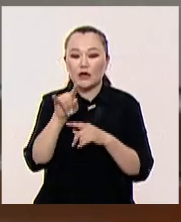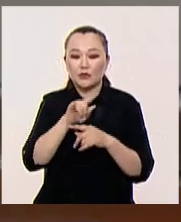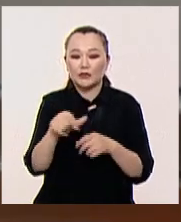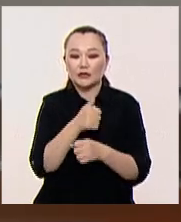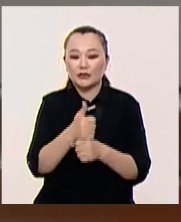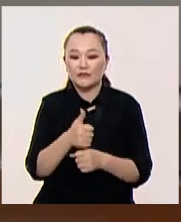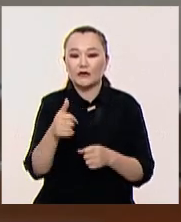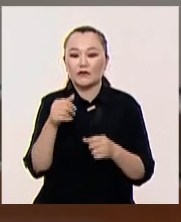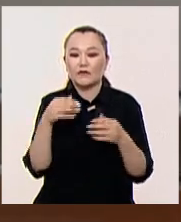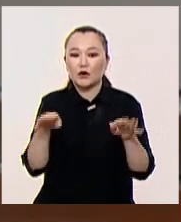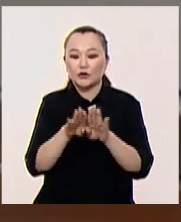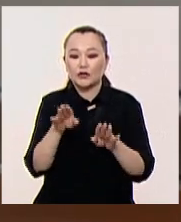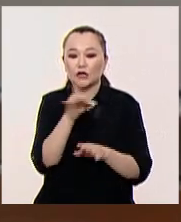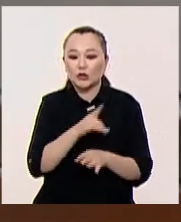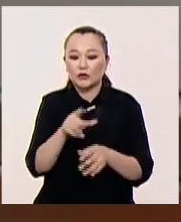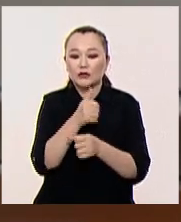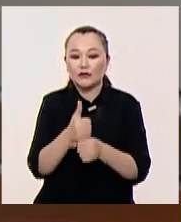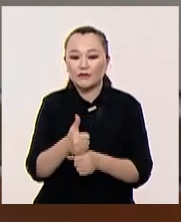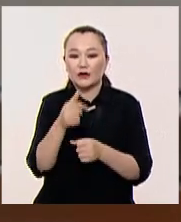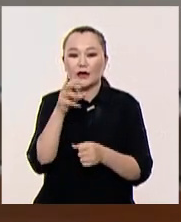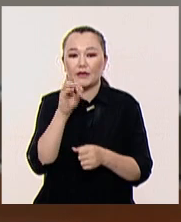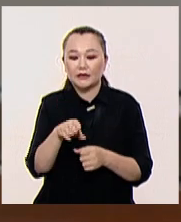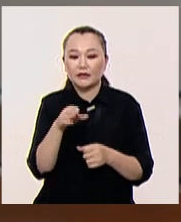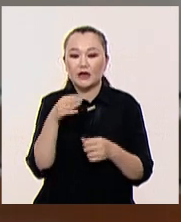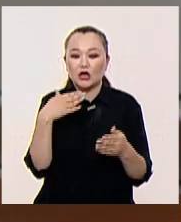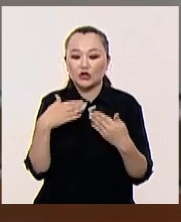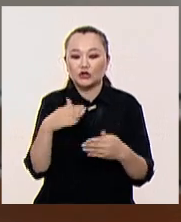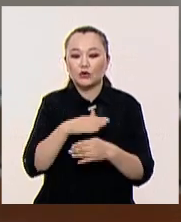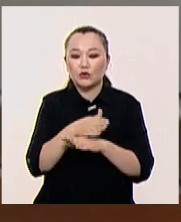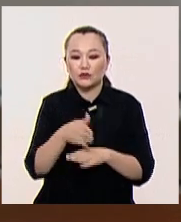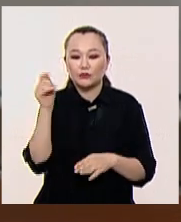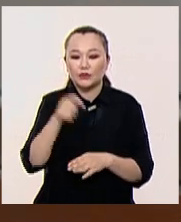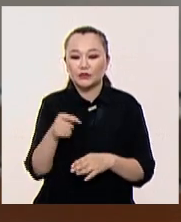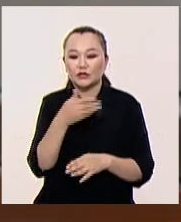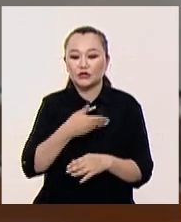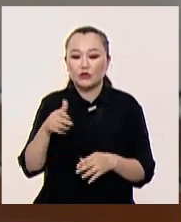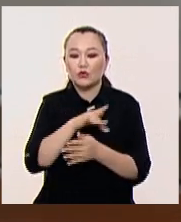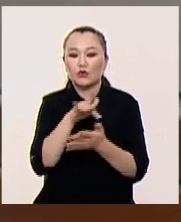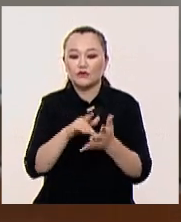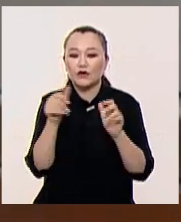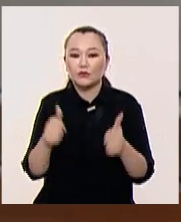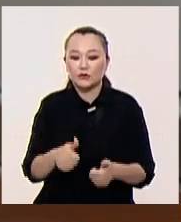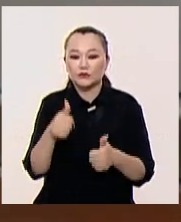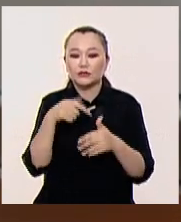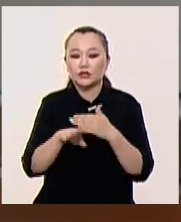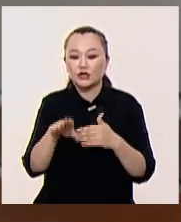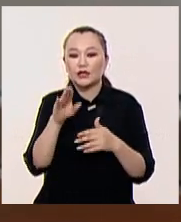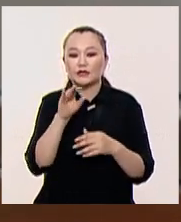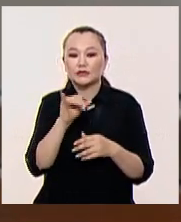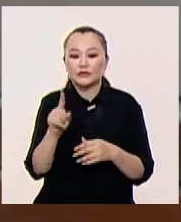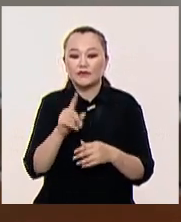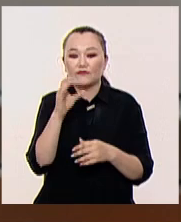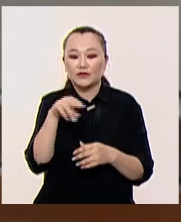ворота региона, один из наших главных объектов. Отношение гостей, прилетевших в наш город, формируется исходя из внешнего вида